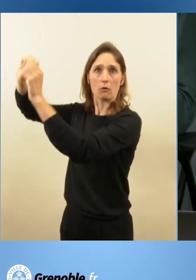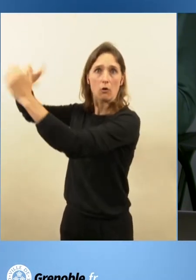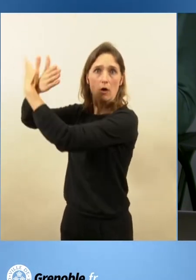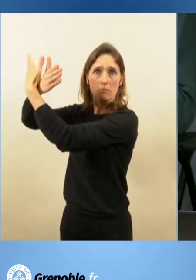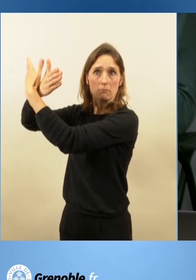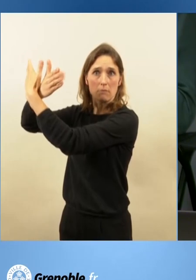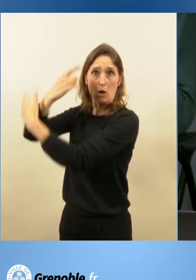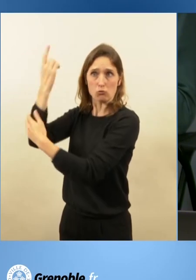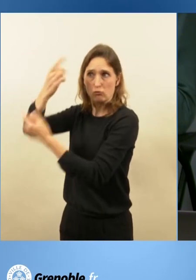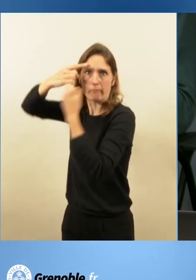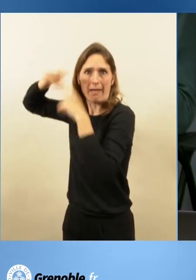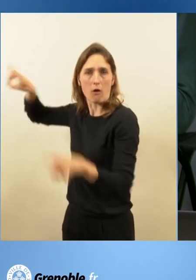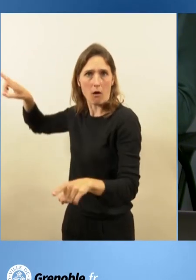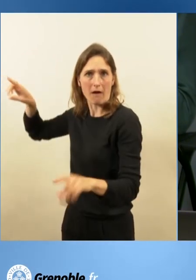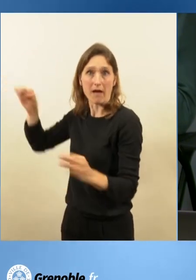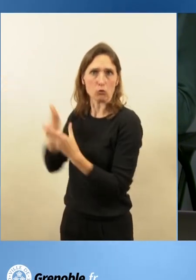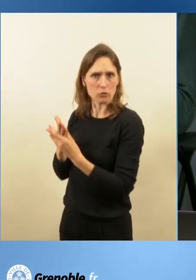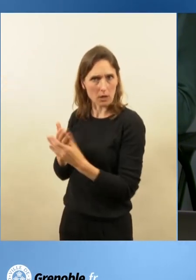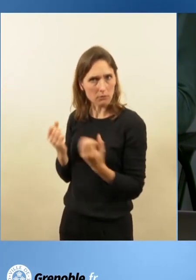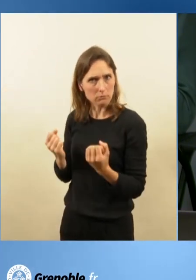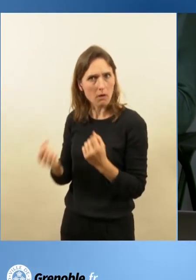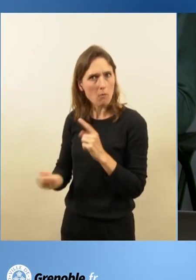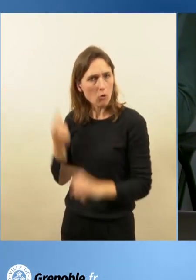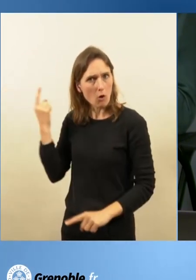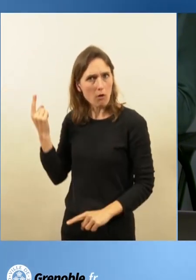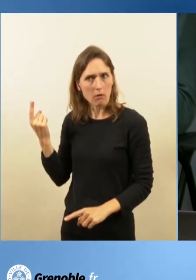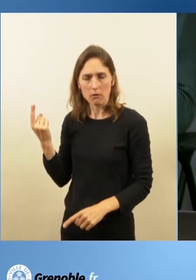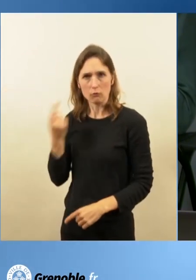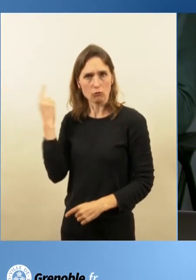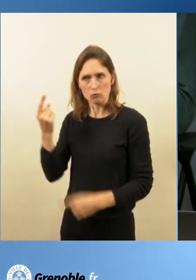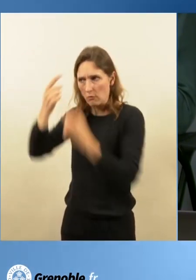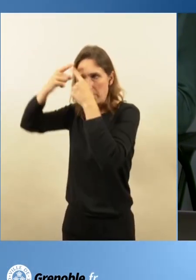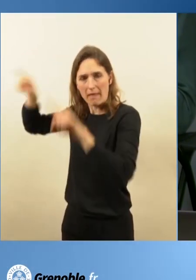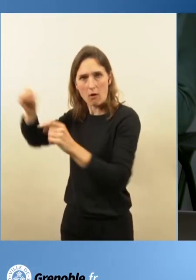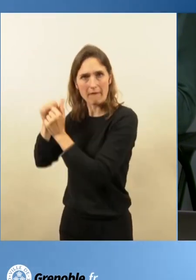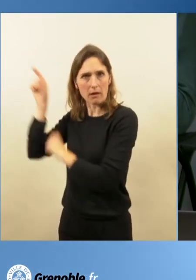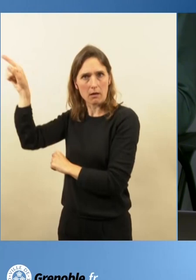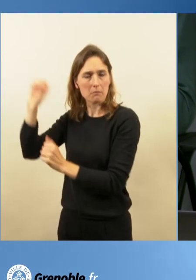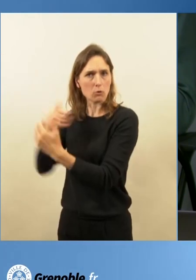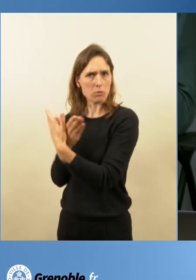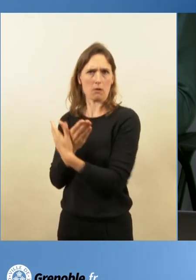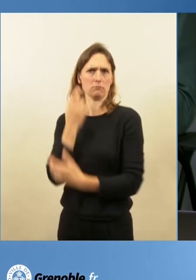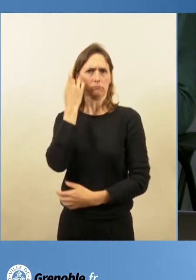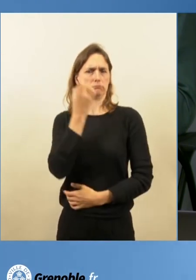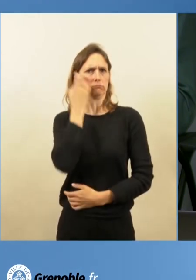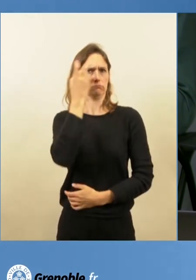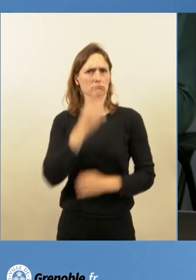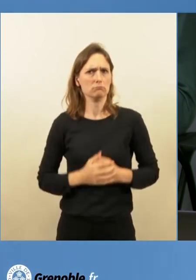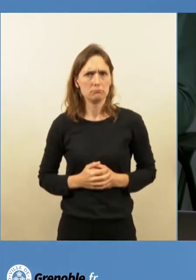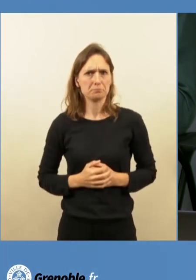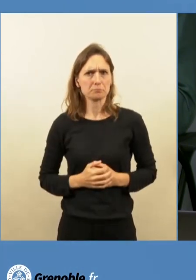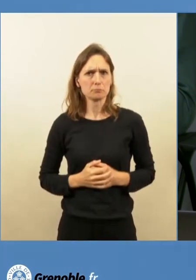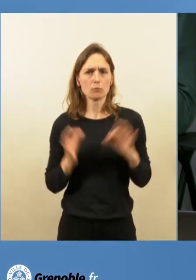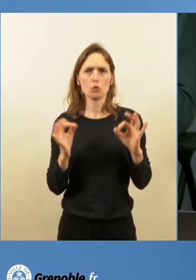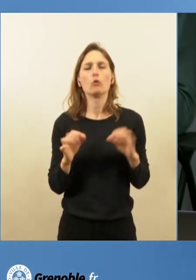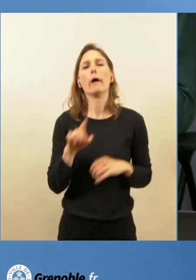en tout cas sur des dossiers forts jamais d'accord avec la métropole alors c'est évidemment au-delà de